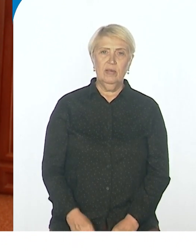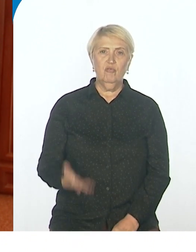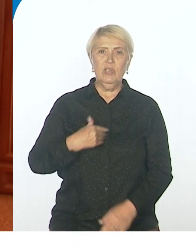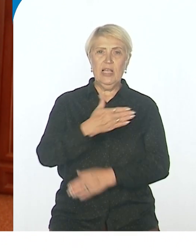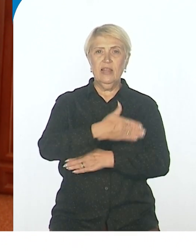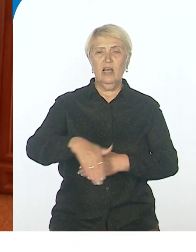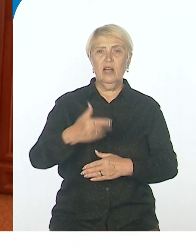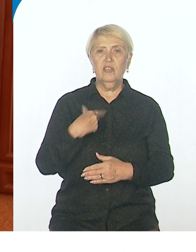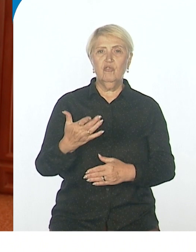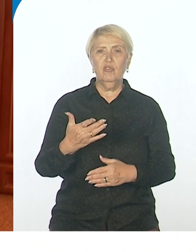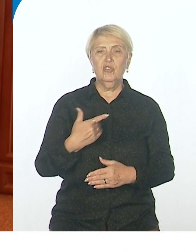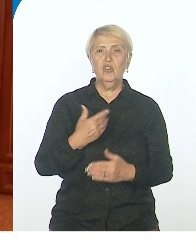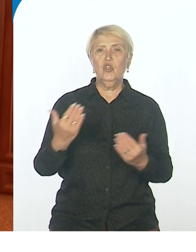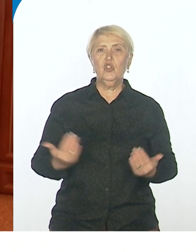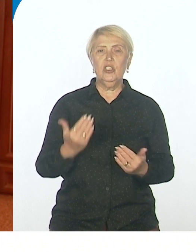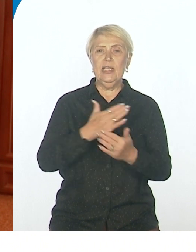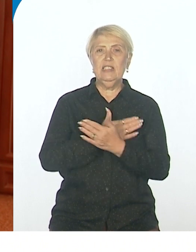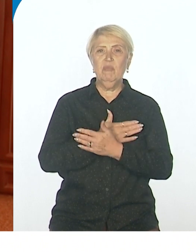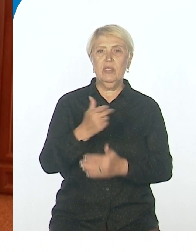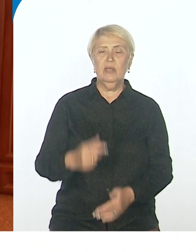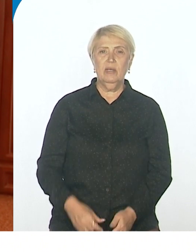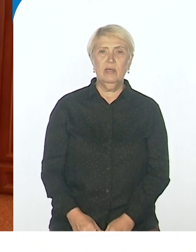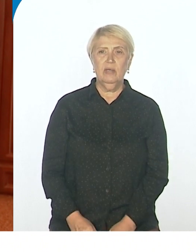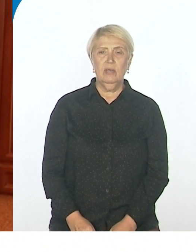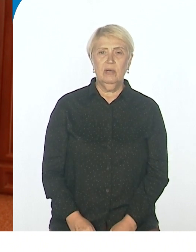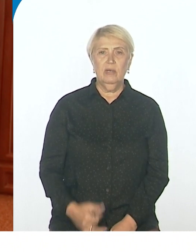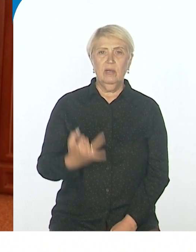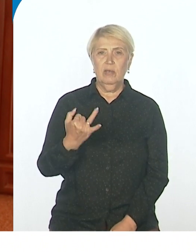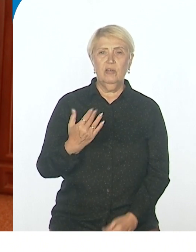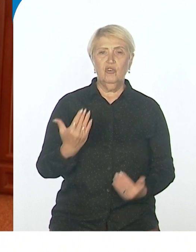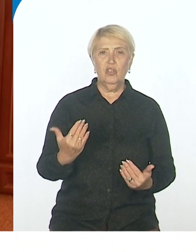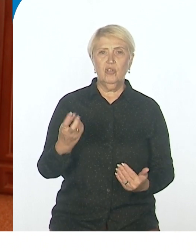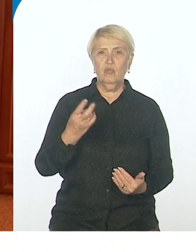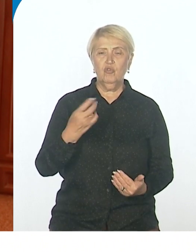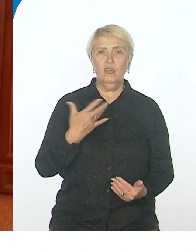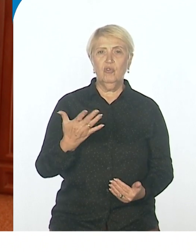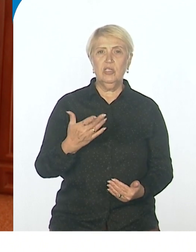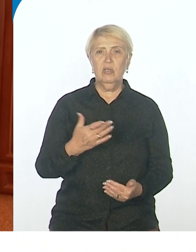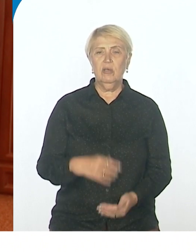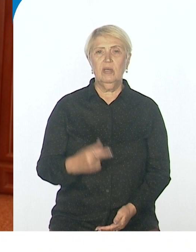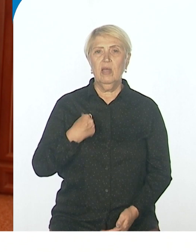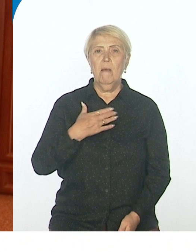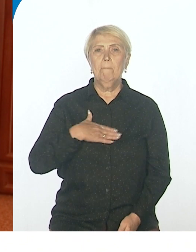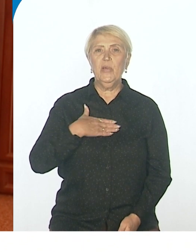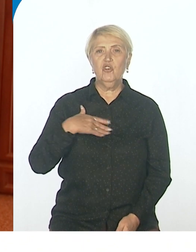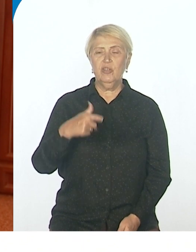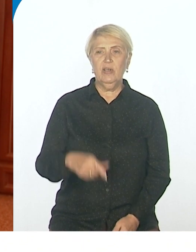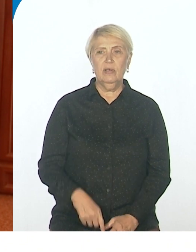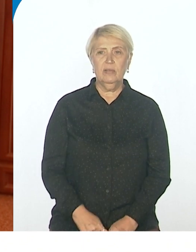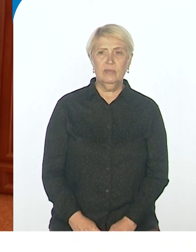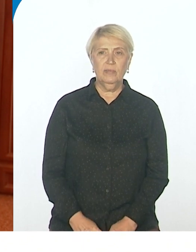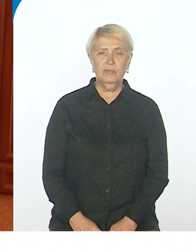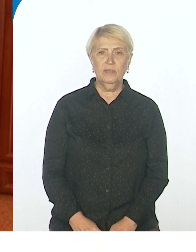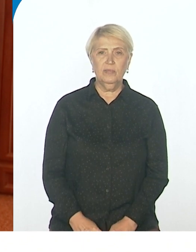смерти. Вот. Но я просто действительно как человек военный, который, ну, все-таки я же воевал не сколько